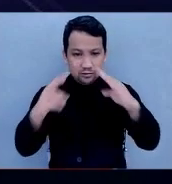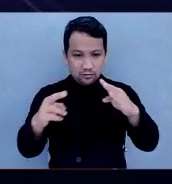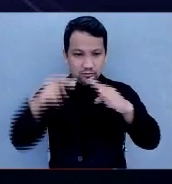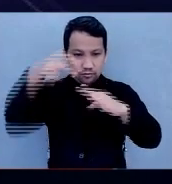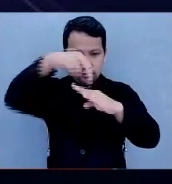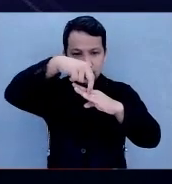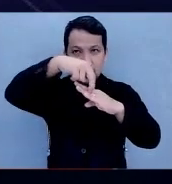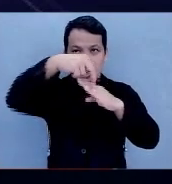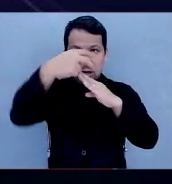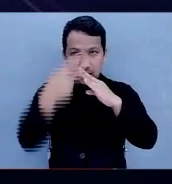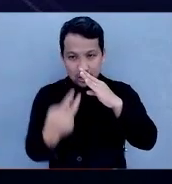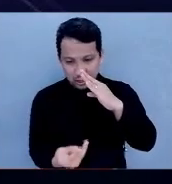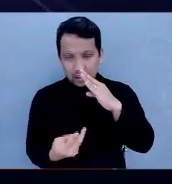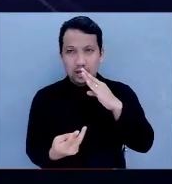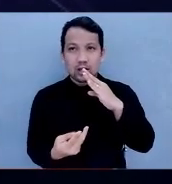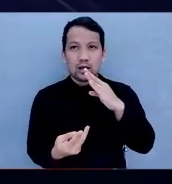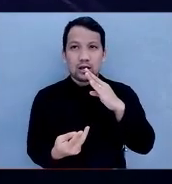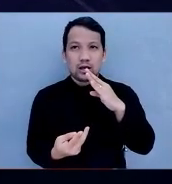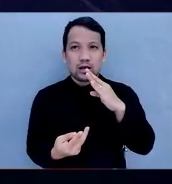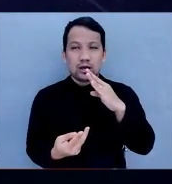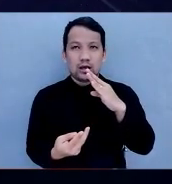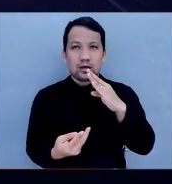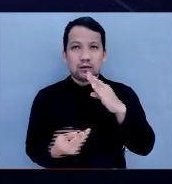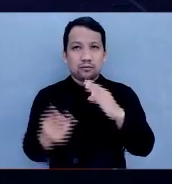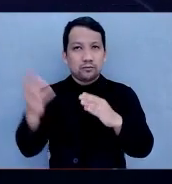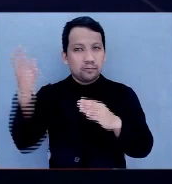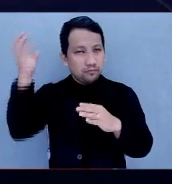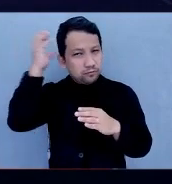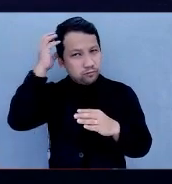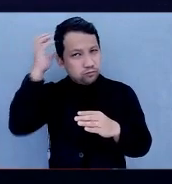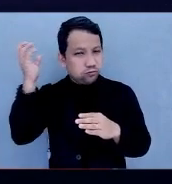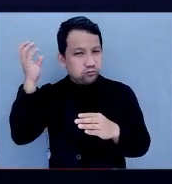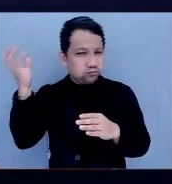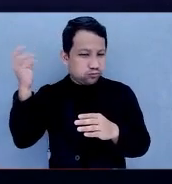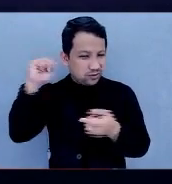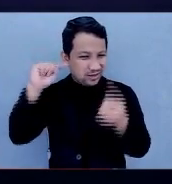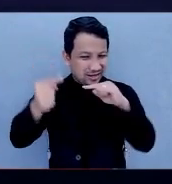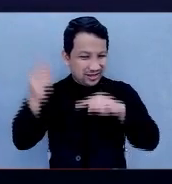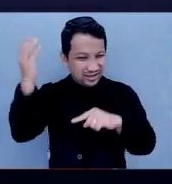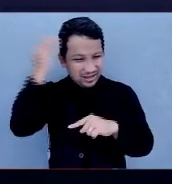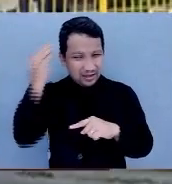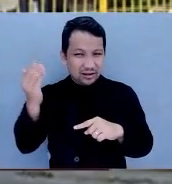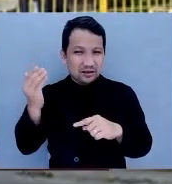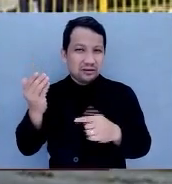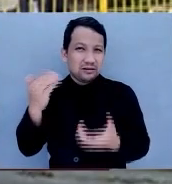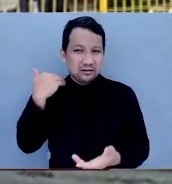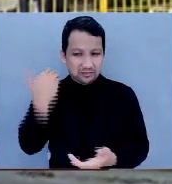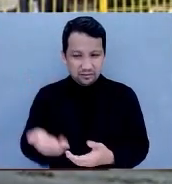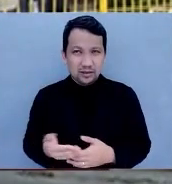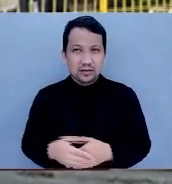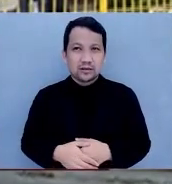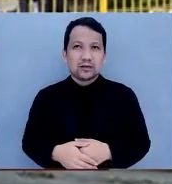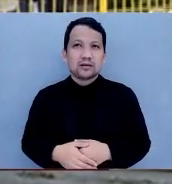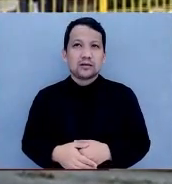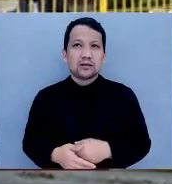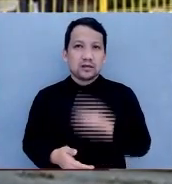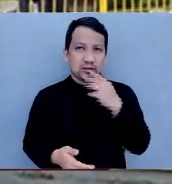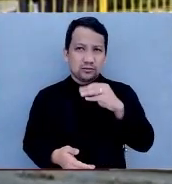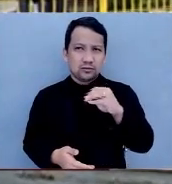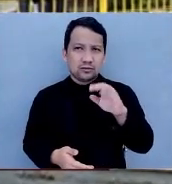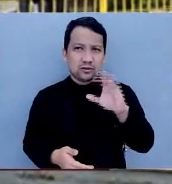bubong ng kanilang bahay si Fernando nagkaroon siya ng matinding head injury na kanyang ikinasawi mula sa qmmc